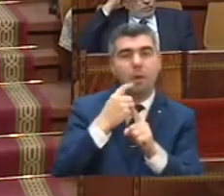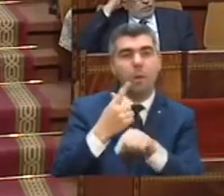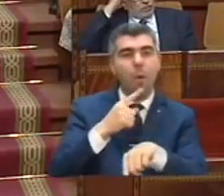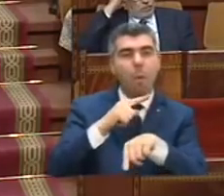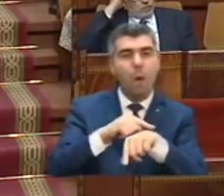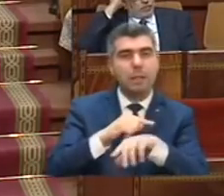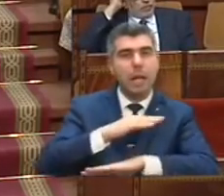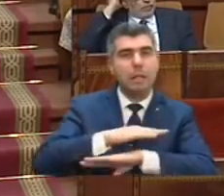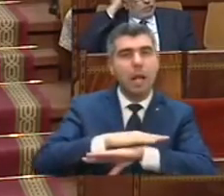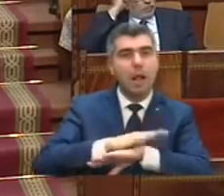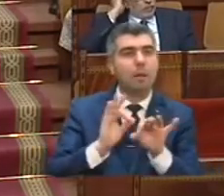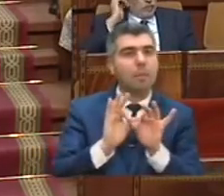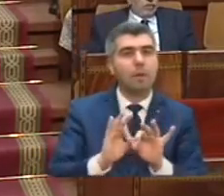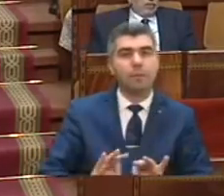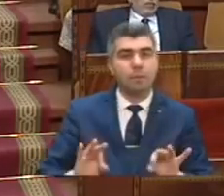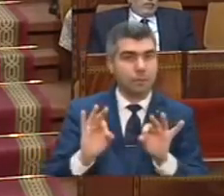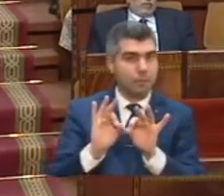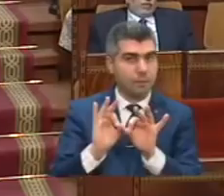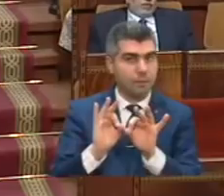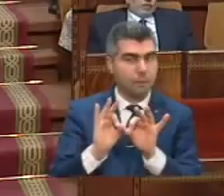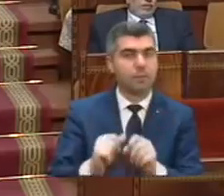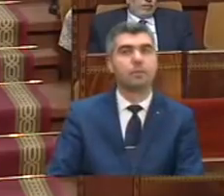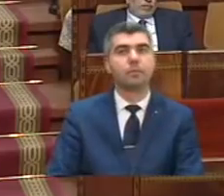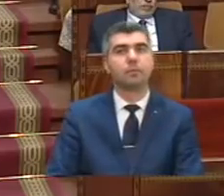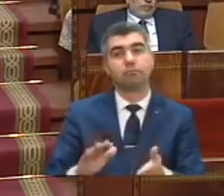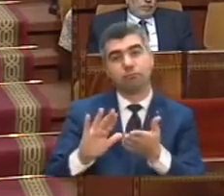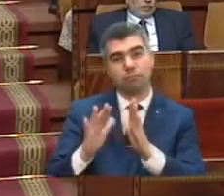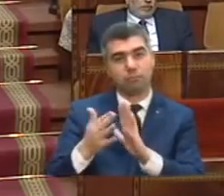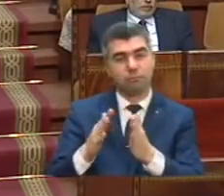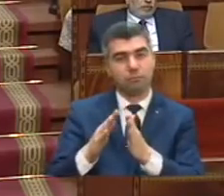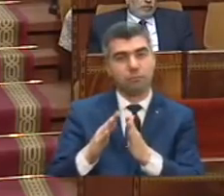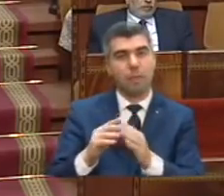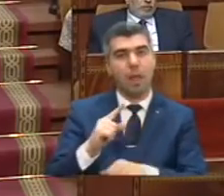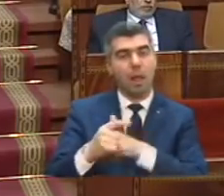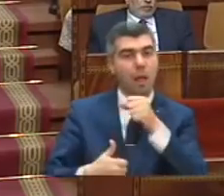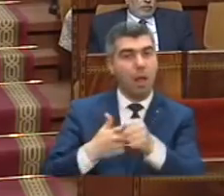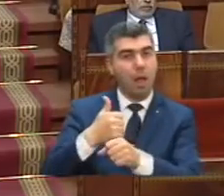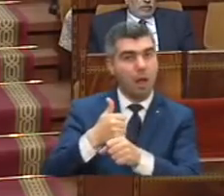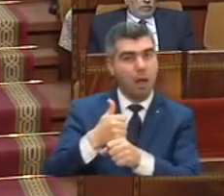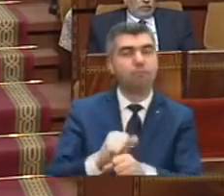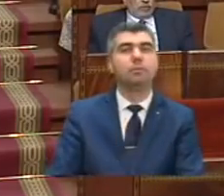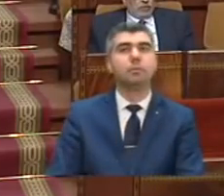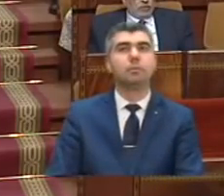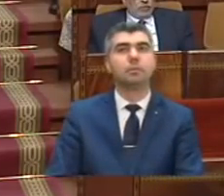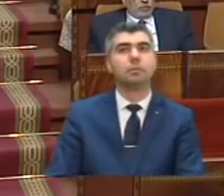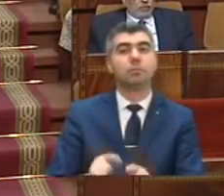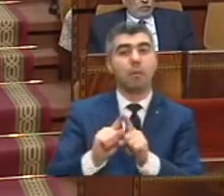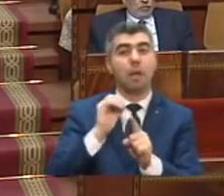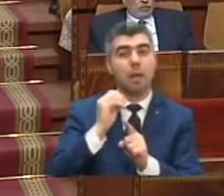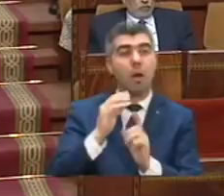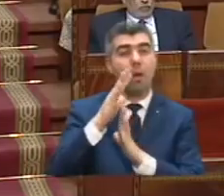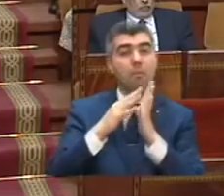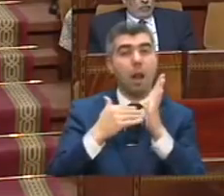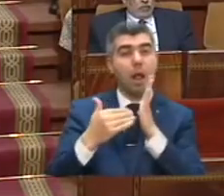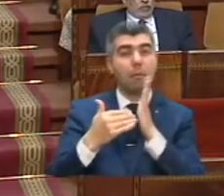والتقنية المحددة، بحيث بعد سنة أو بعد انتهاء سنة من أجل انتهاء البرنامج